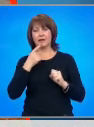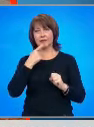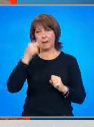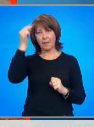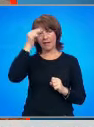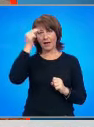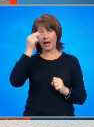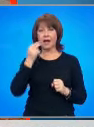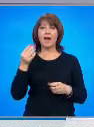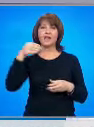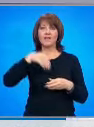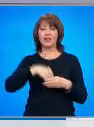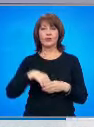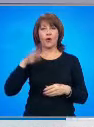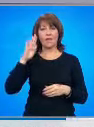конфликт.